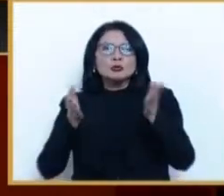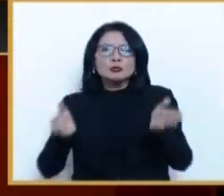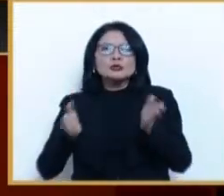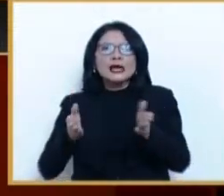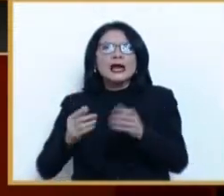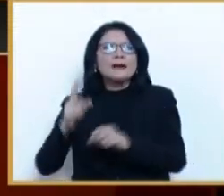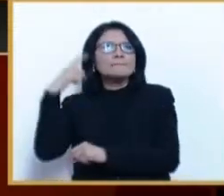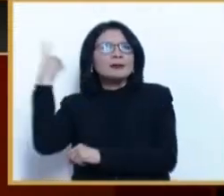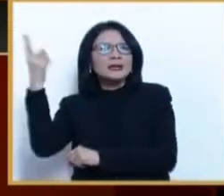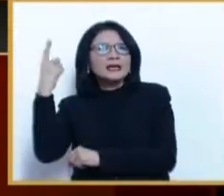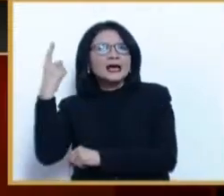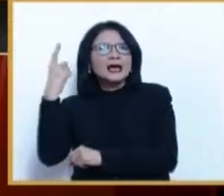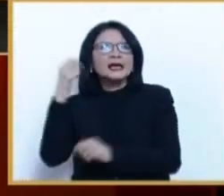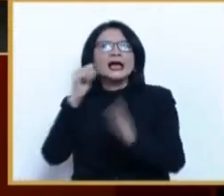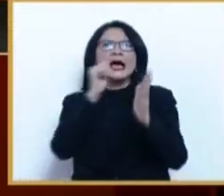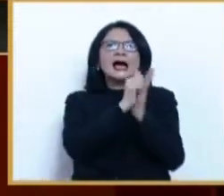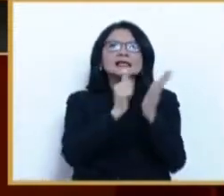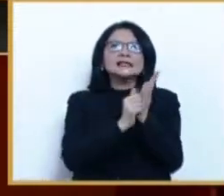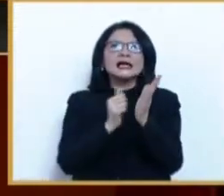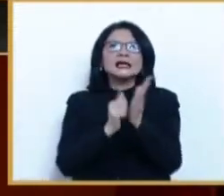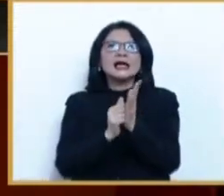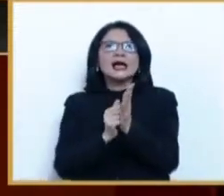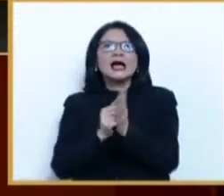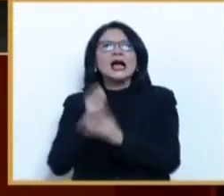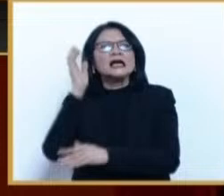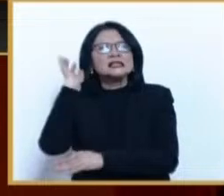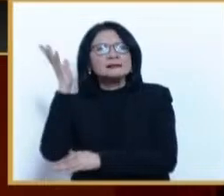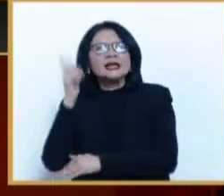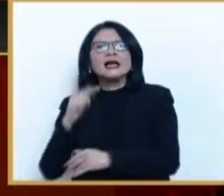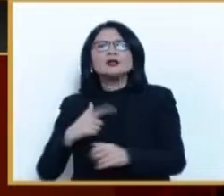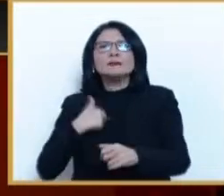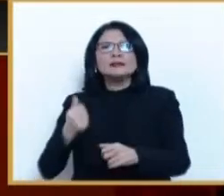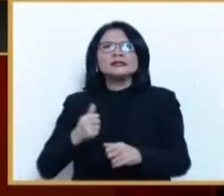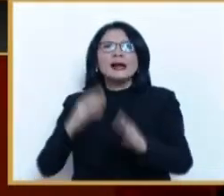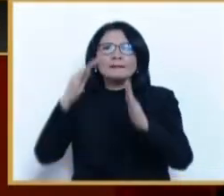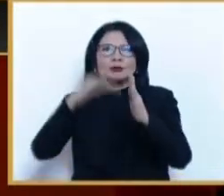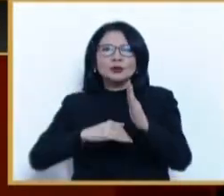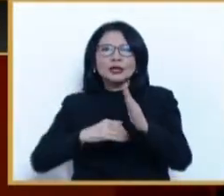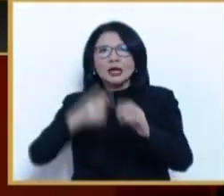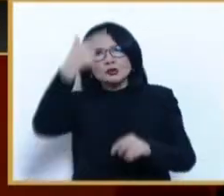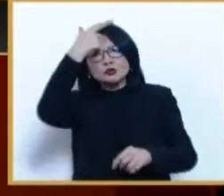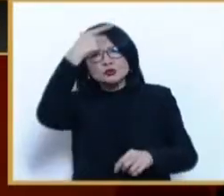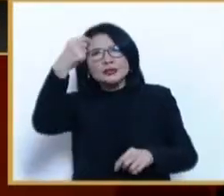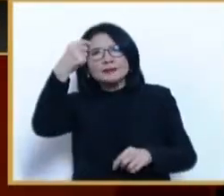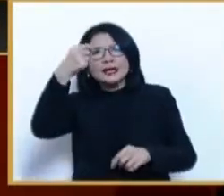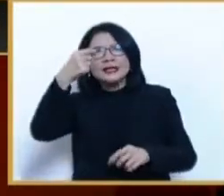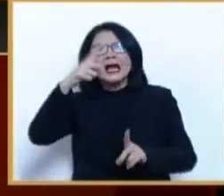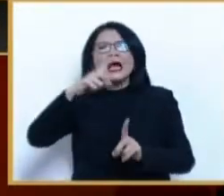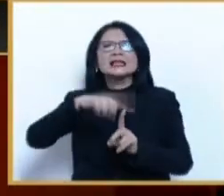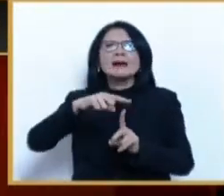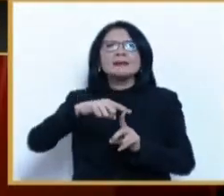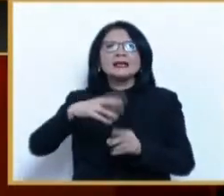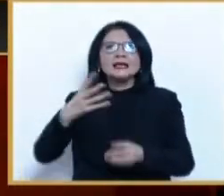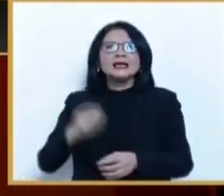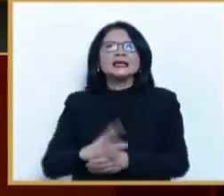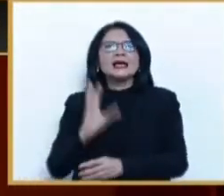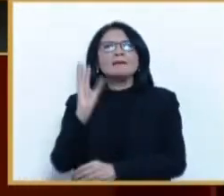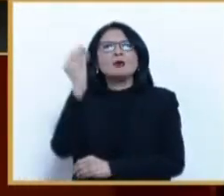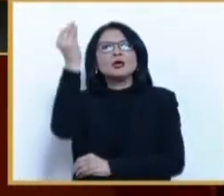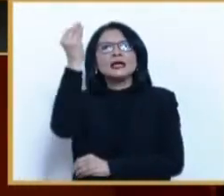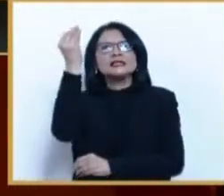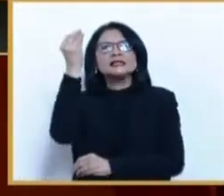e acara-acara seminar itu bisa berkurang maka nanti daerah Sudirman Tamrin Monas akan lebih